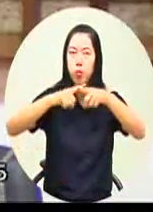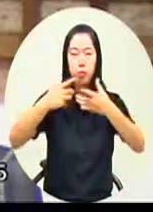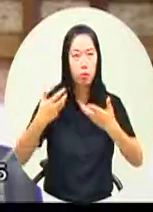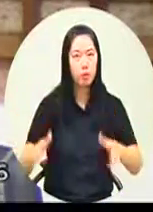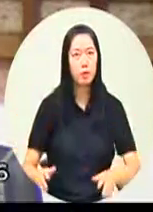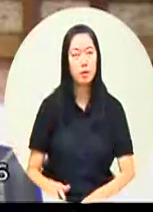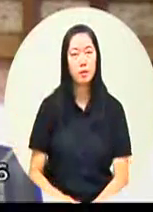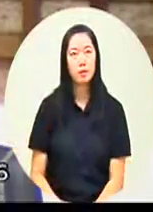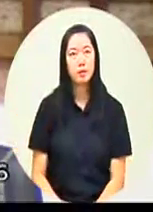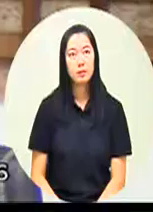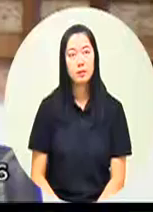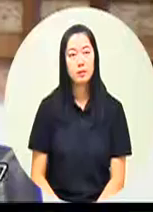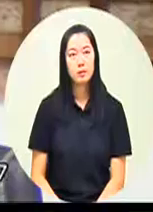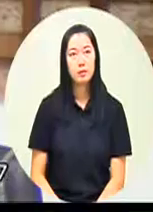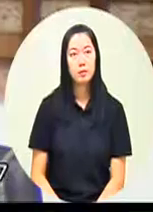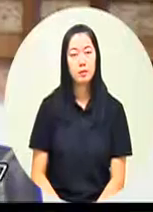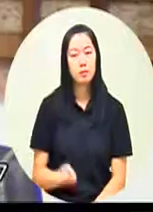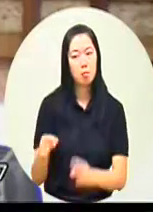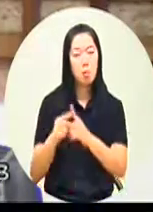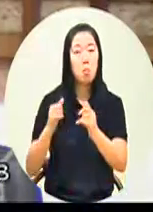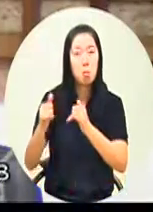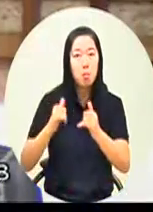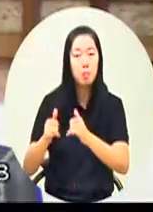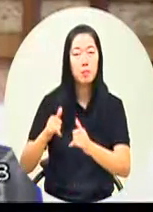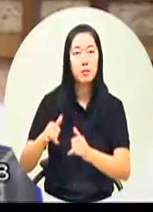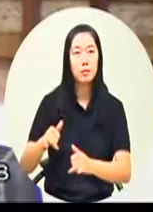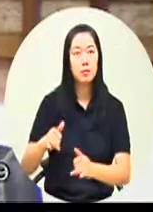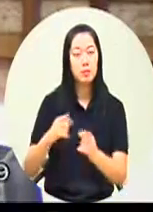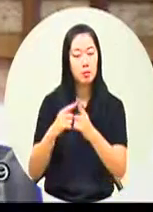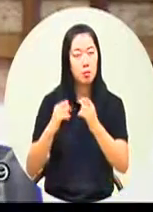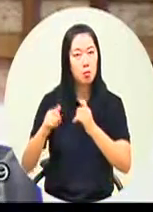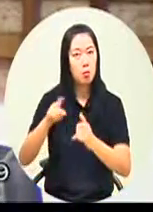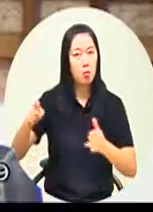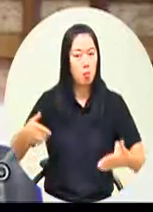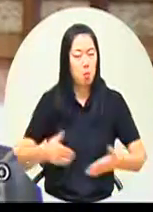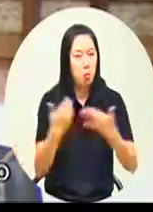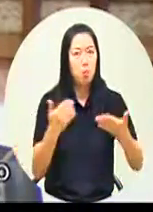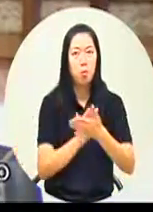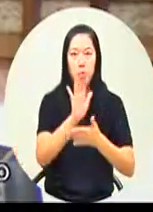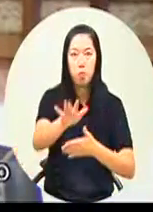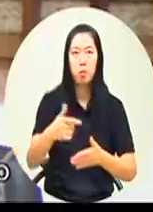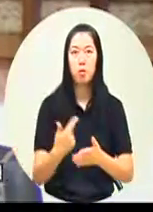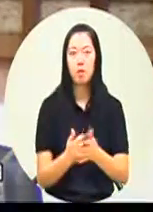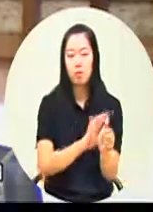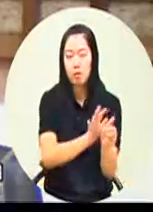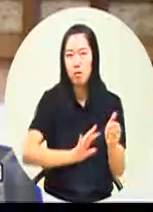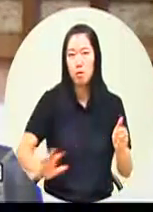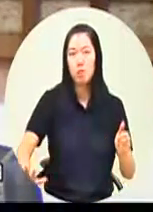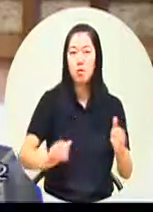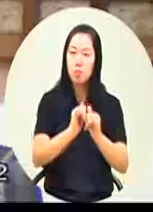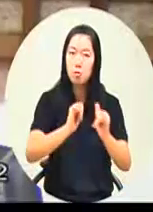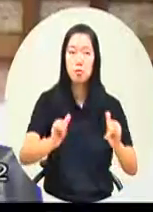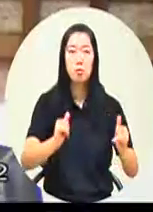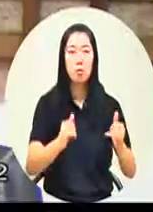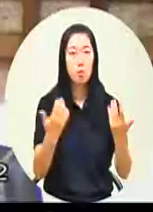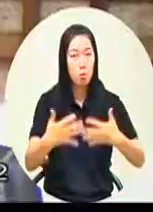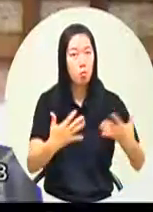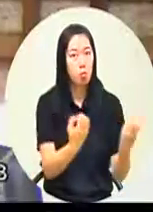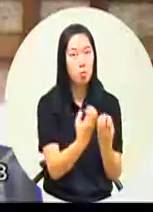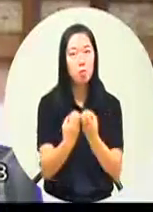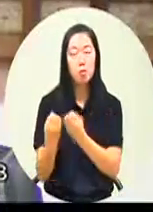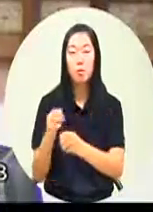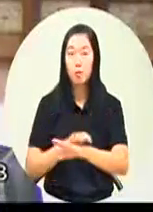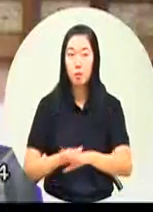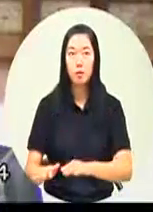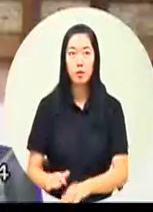纷跟增加我们市民朋友事故之后衍生的社会问题。局长，我要来请教一下，